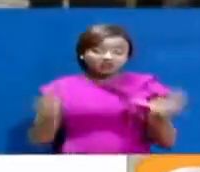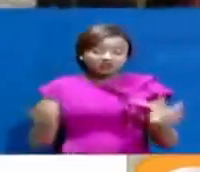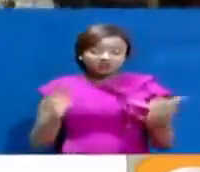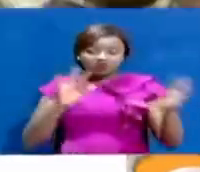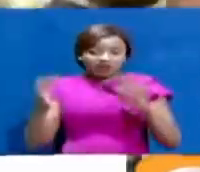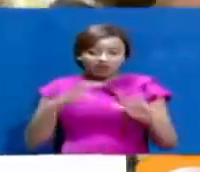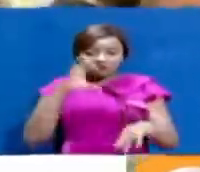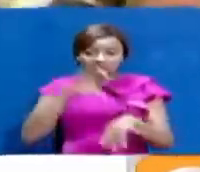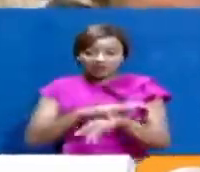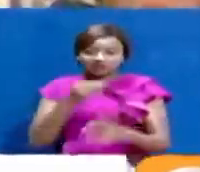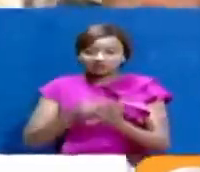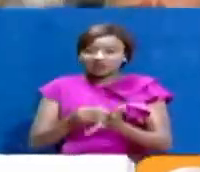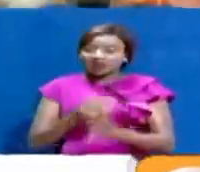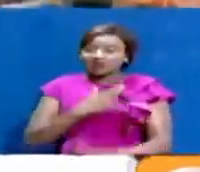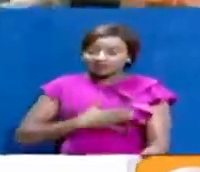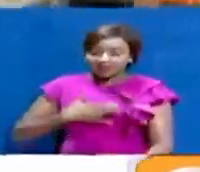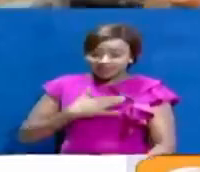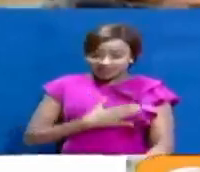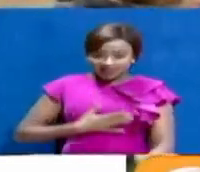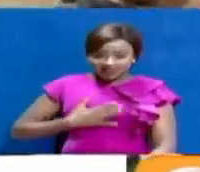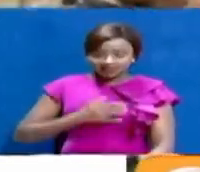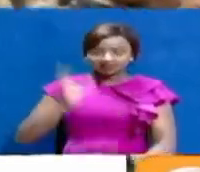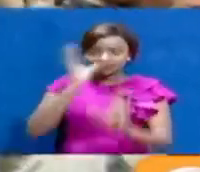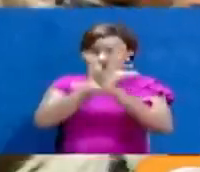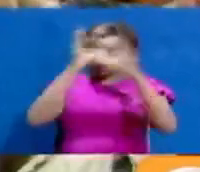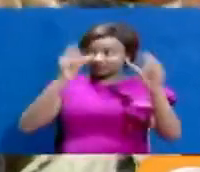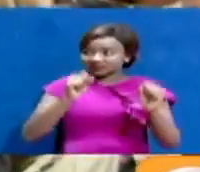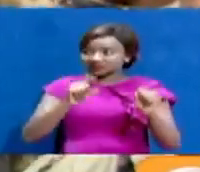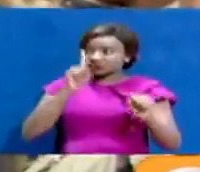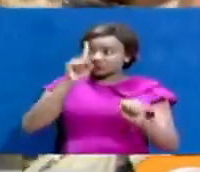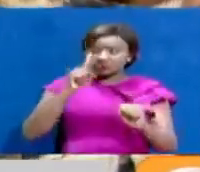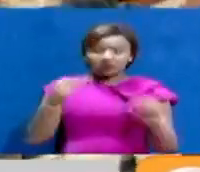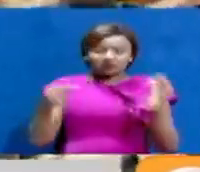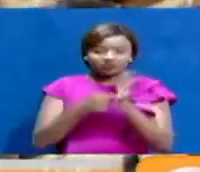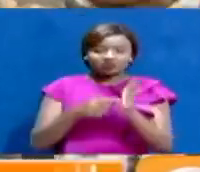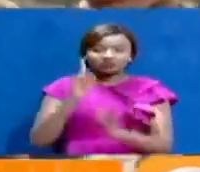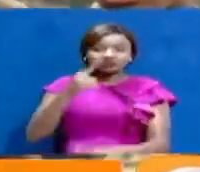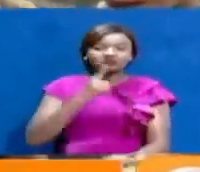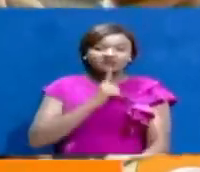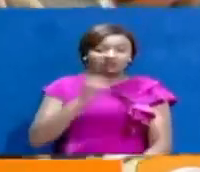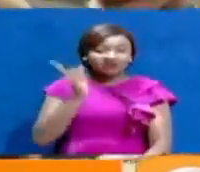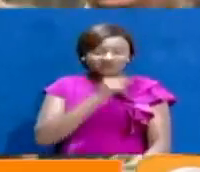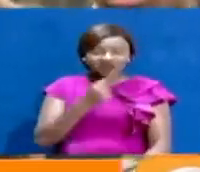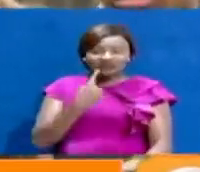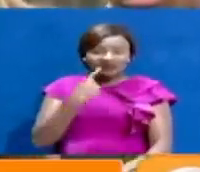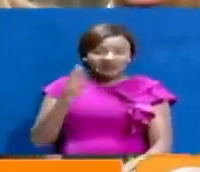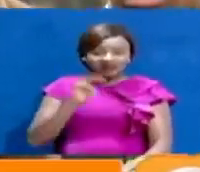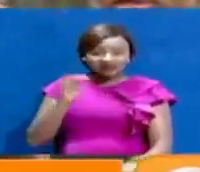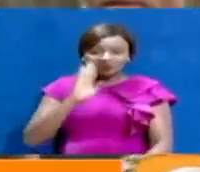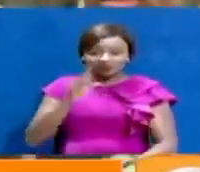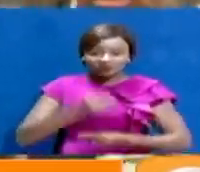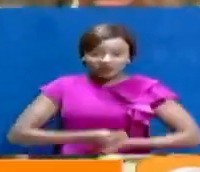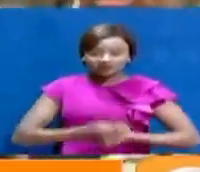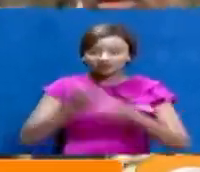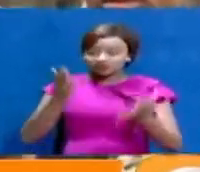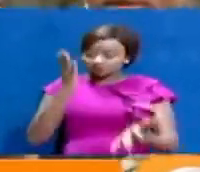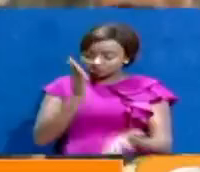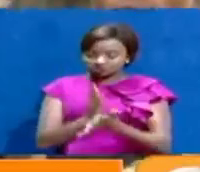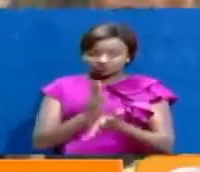kupata mapato. Mr. President, one main point. Ile 100 million ulisema unapeana, let me tell you kuonge